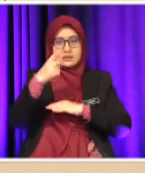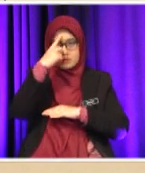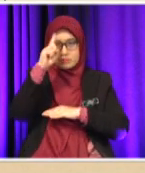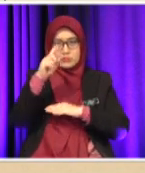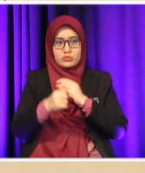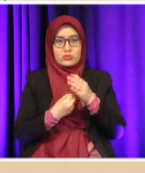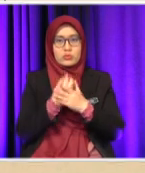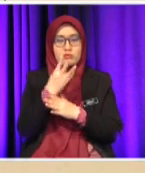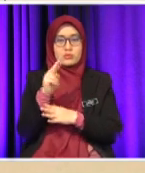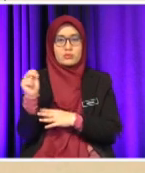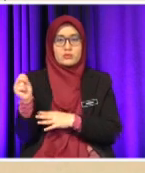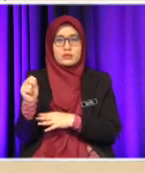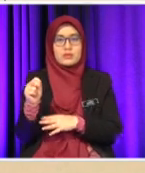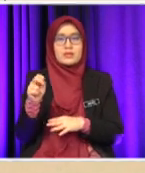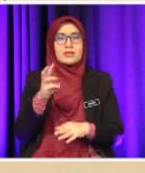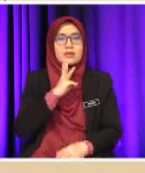pendek